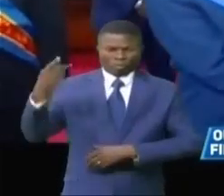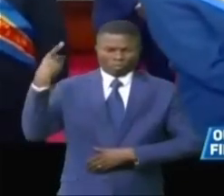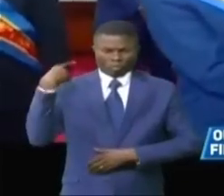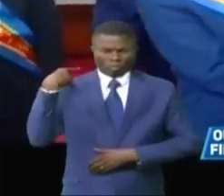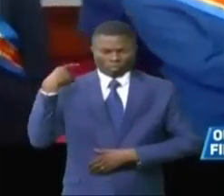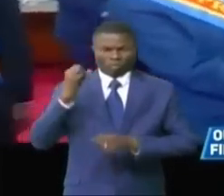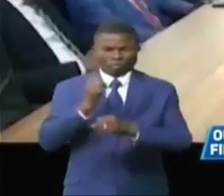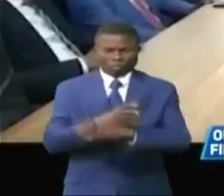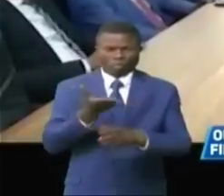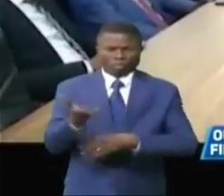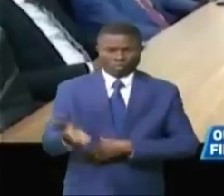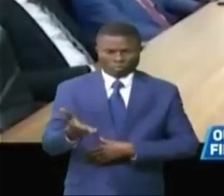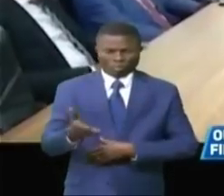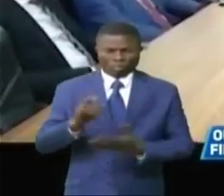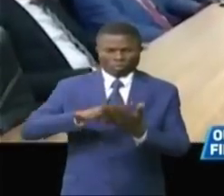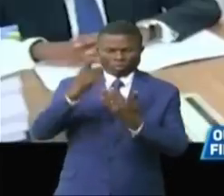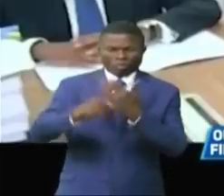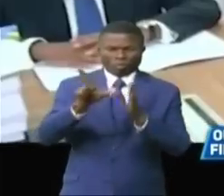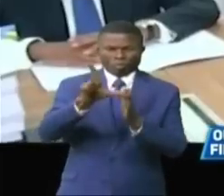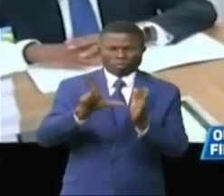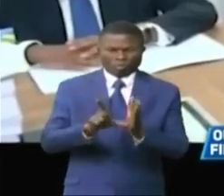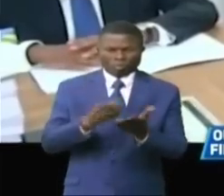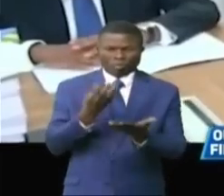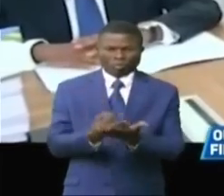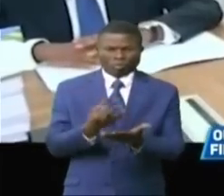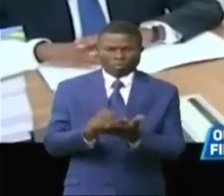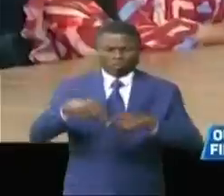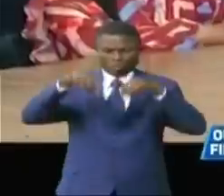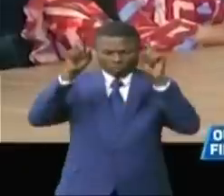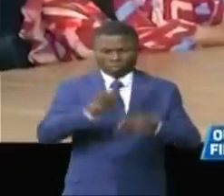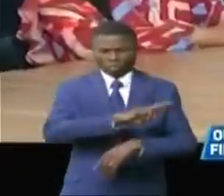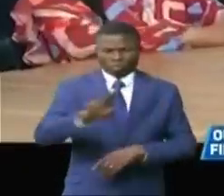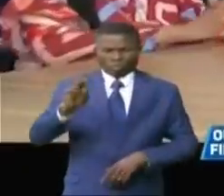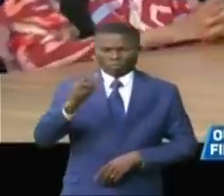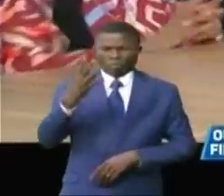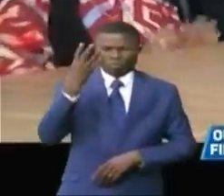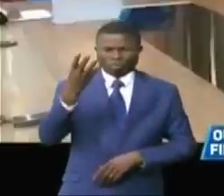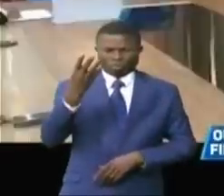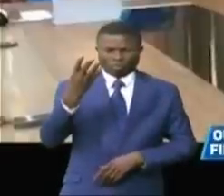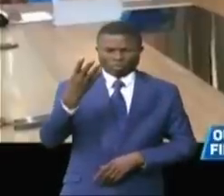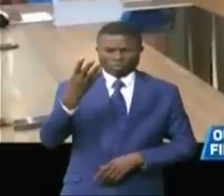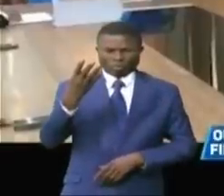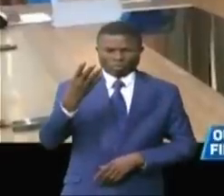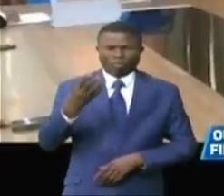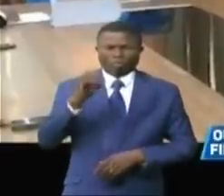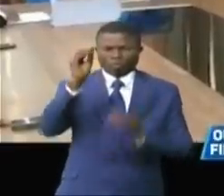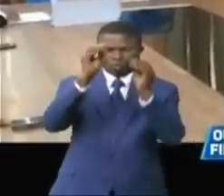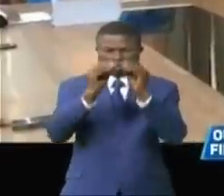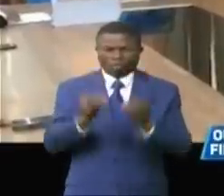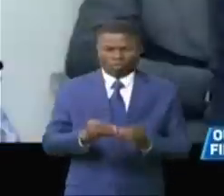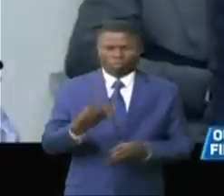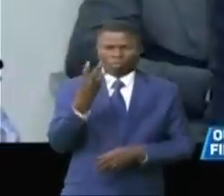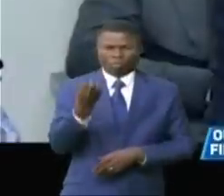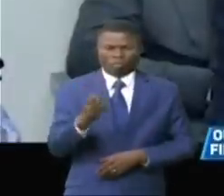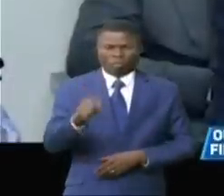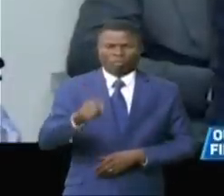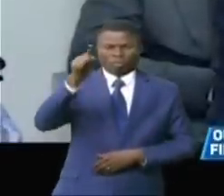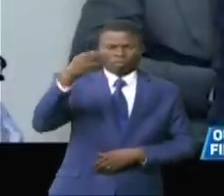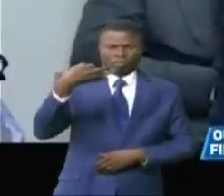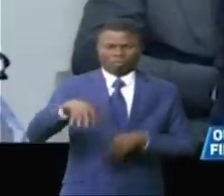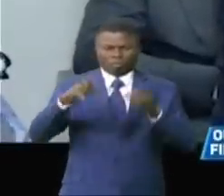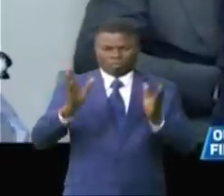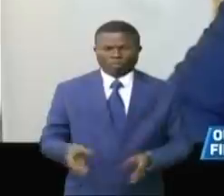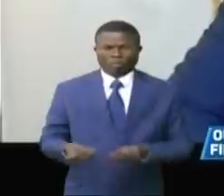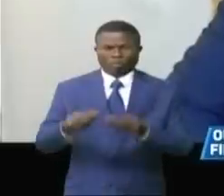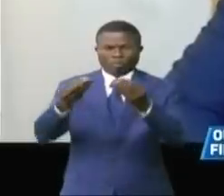déjà en possession du projet de loi des finances pour l'exercice 2024 qui s'élève à 40 milliards de francs congolais,